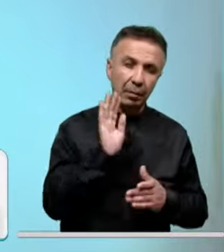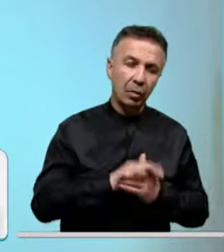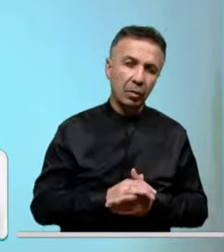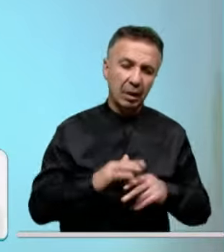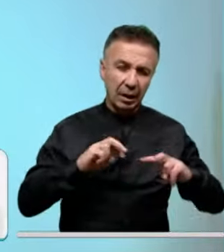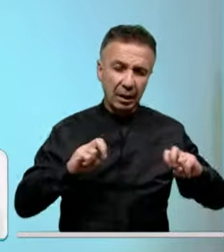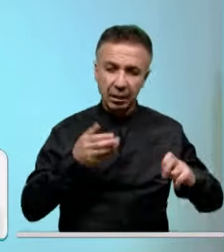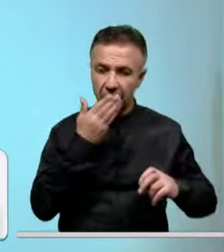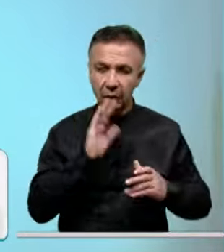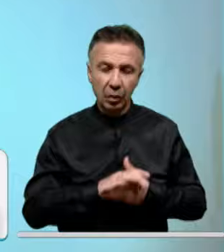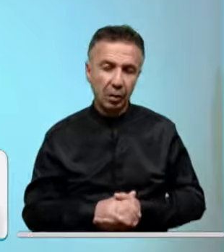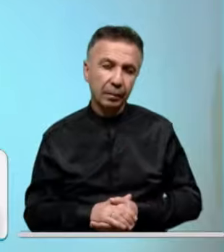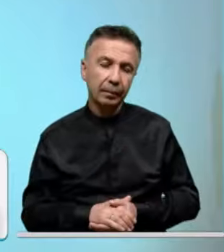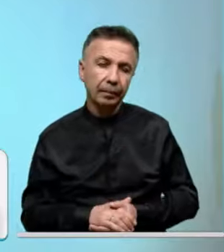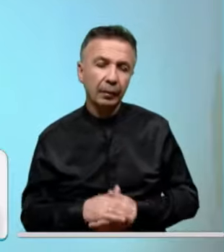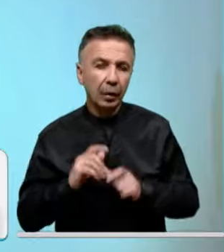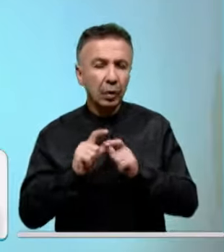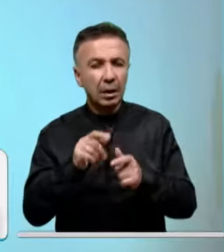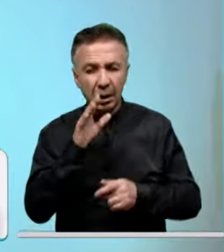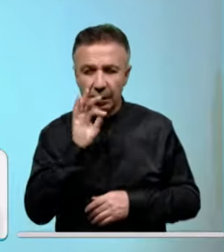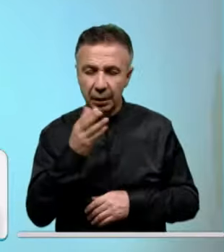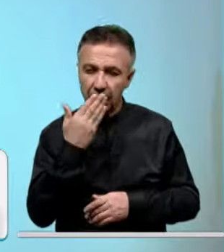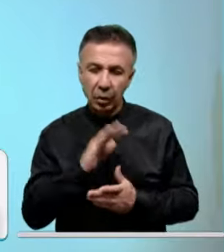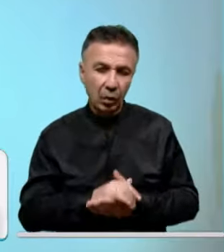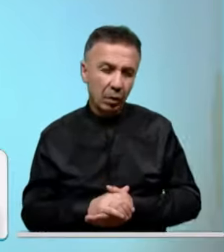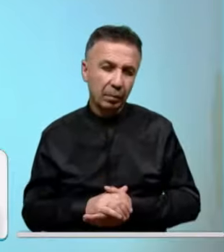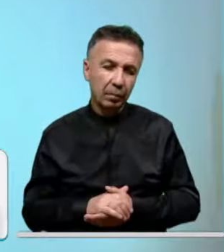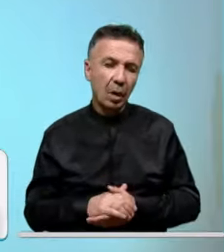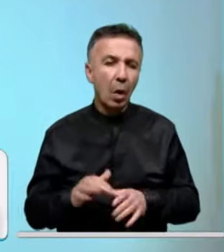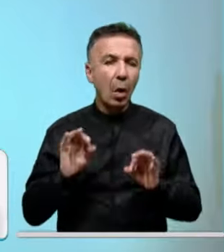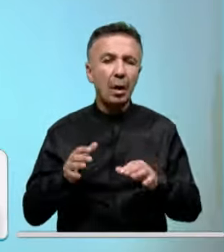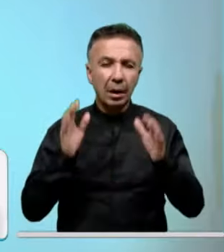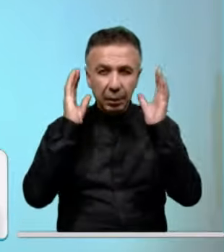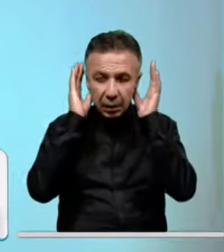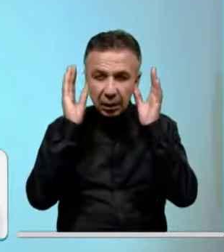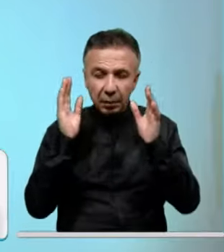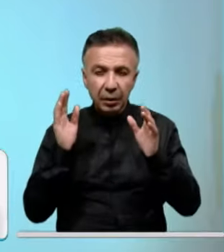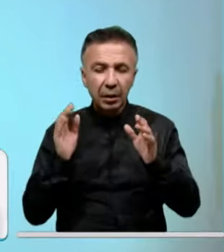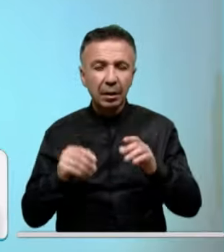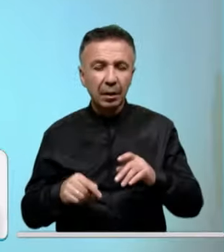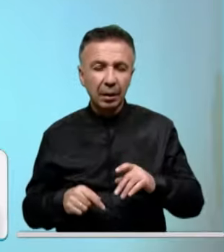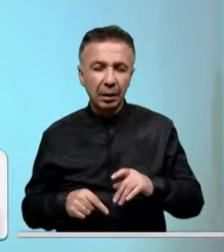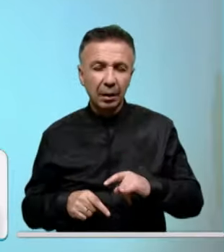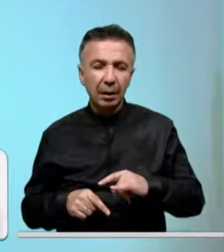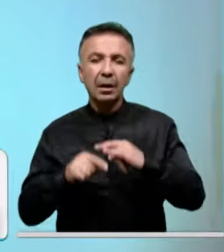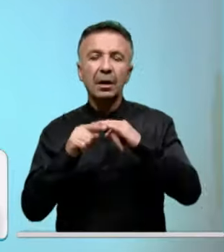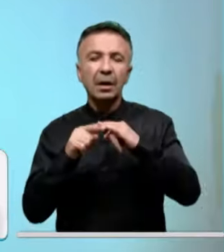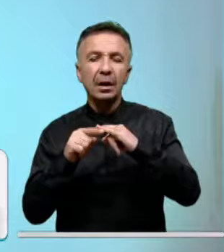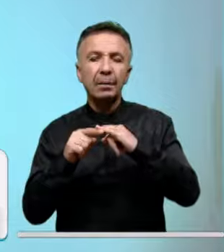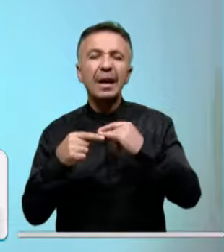olmamış. Kendisi de araştırmamış, soracak kimse de yok. Öylesine namaza durmuş ve kıbleye değil ters istikamete